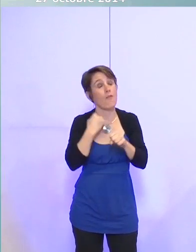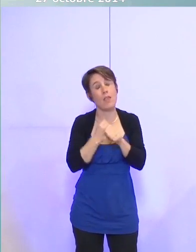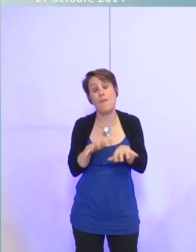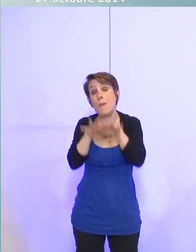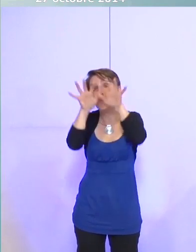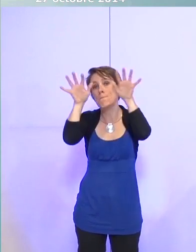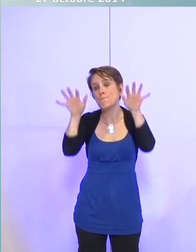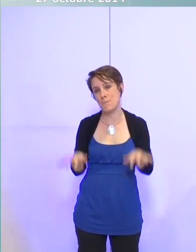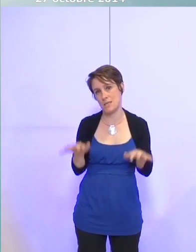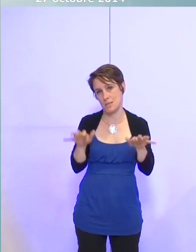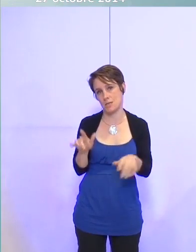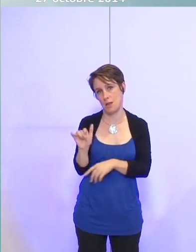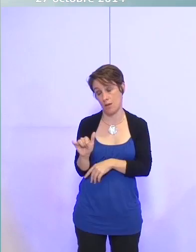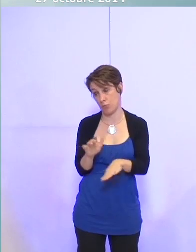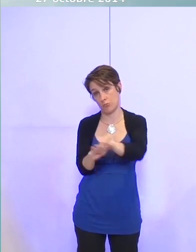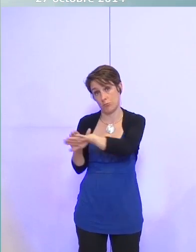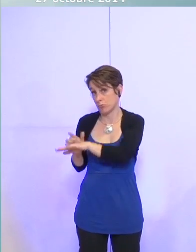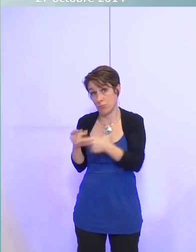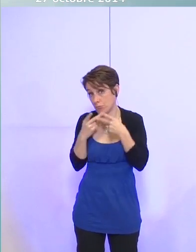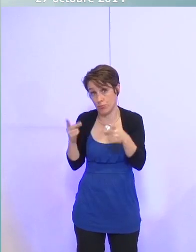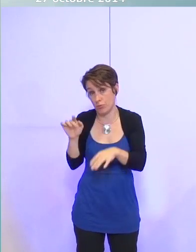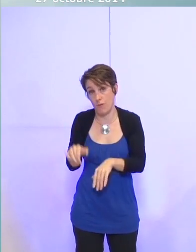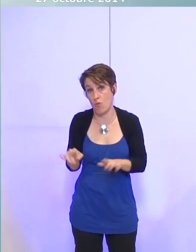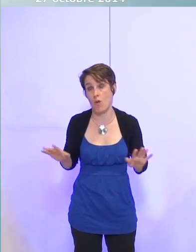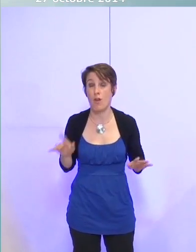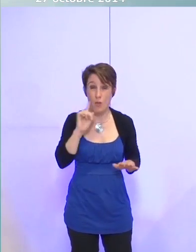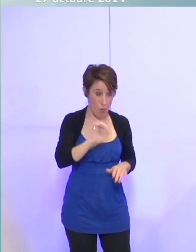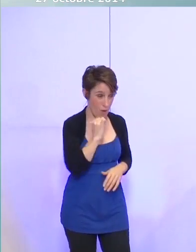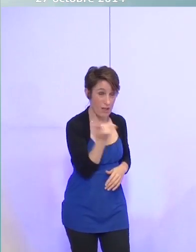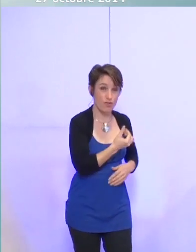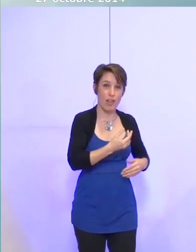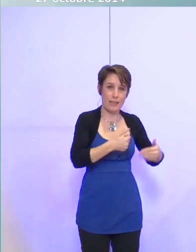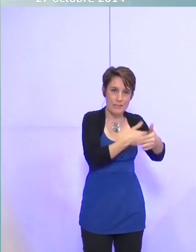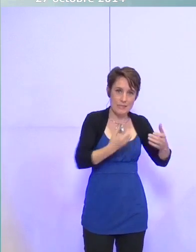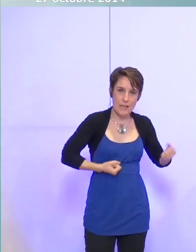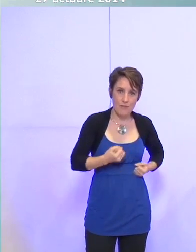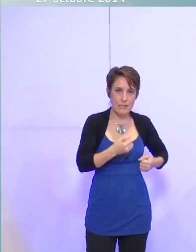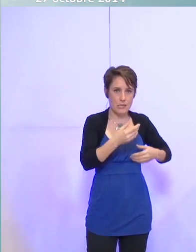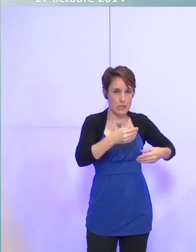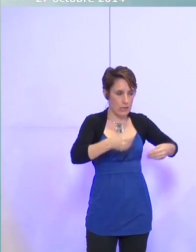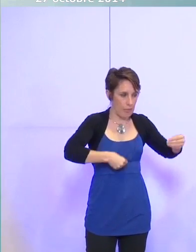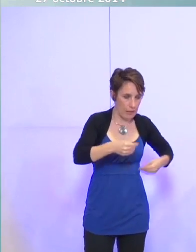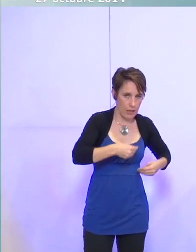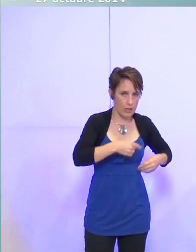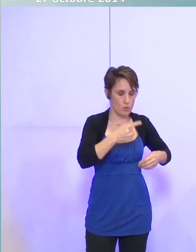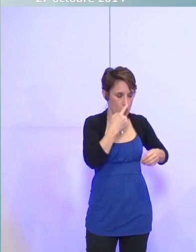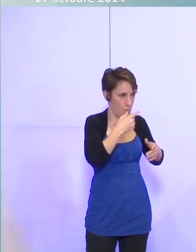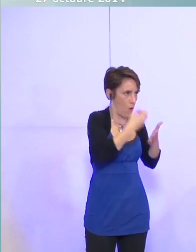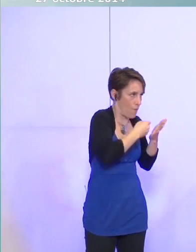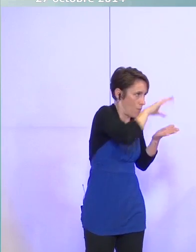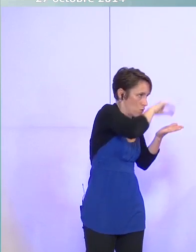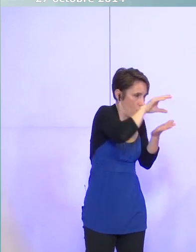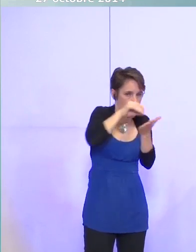l'être. Chaque direction s'appuyant sur de nombreuses informations, le champ des données produites et utilisées par notre collectivité